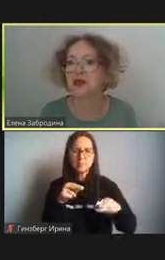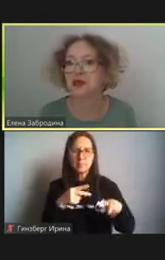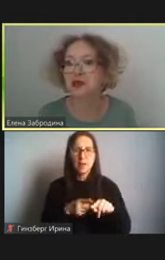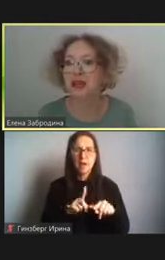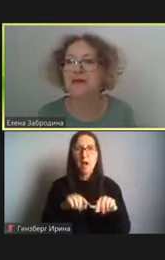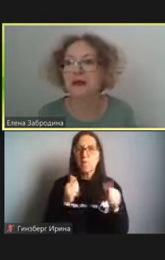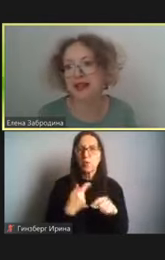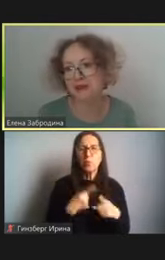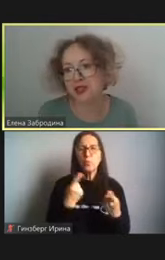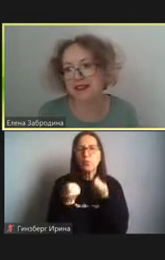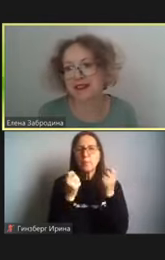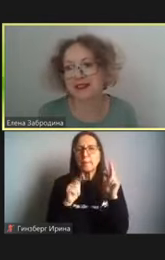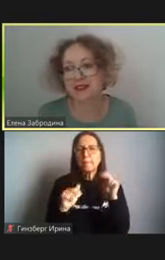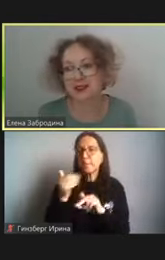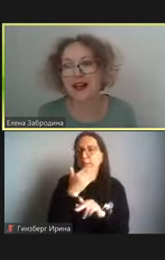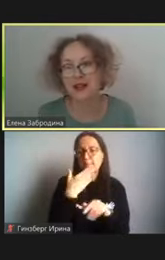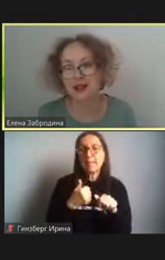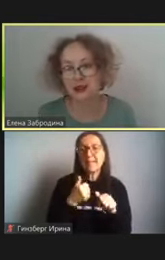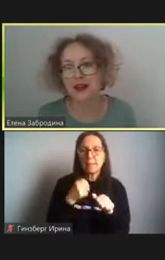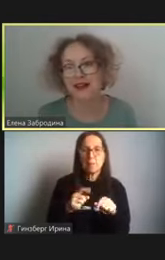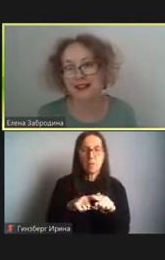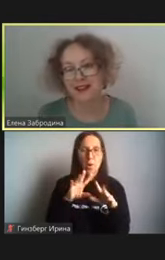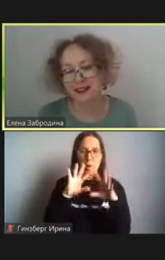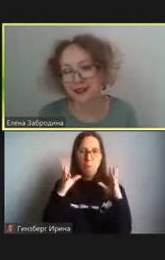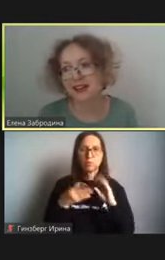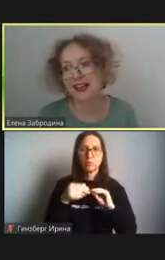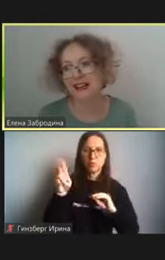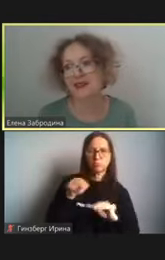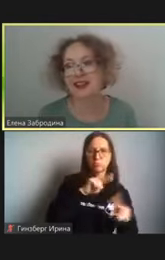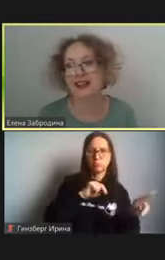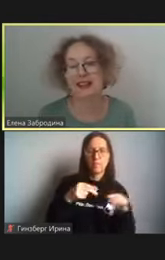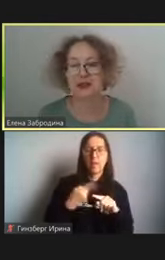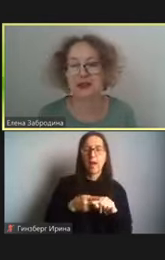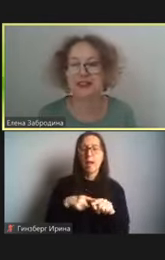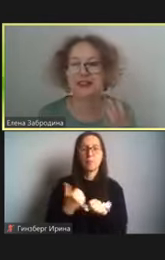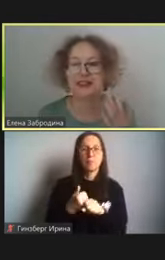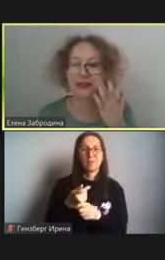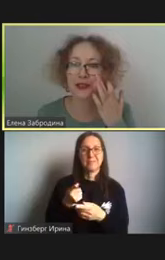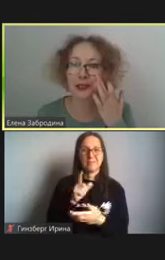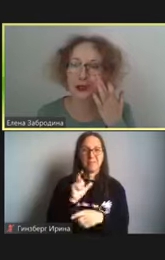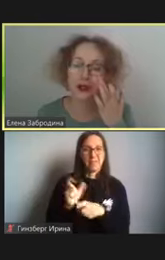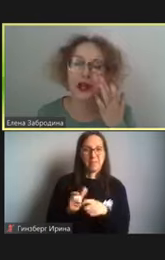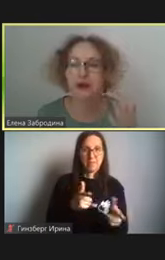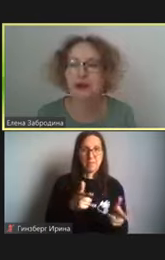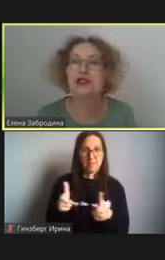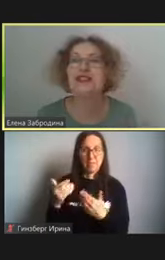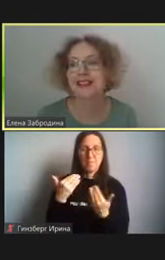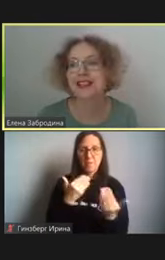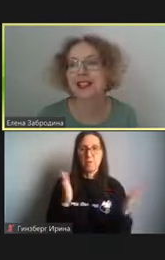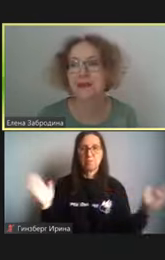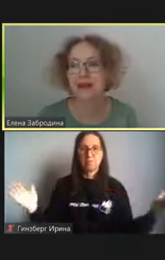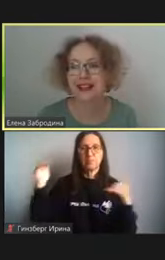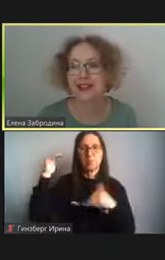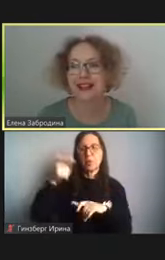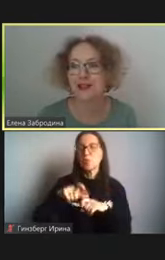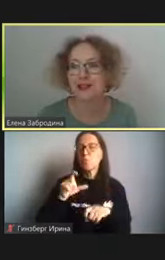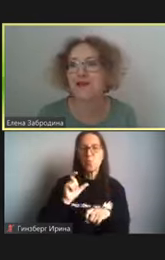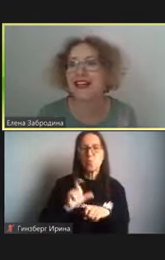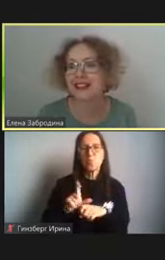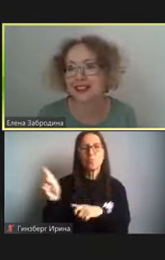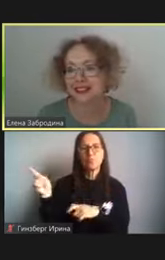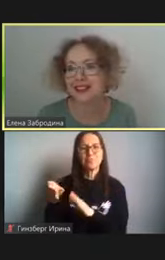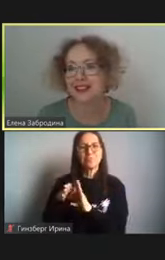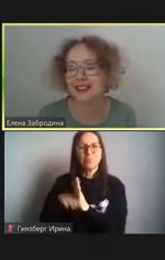эти фигуры. И я вам честно скажу, что финальный вариант, который сделан в мастерской, он очень сильно